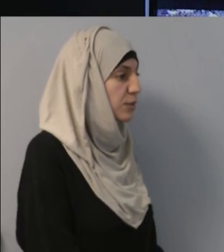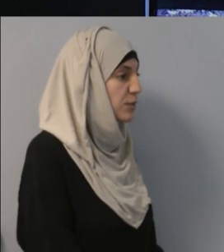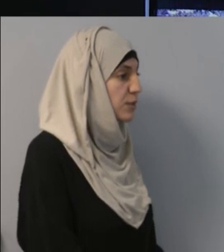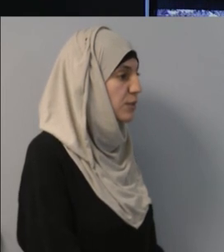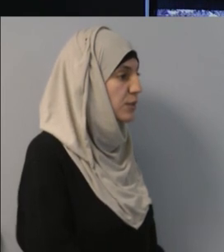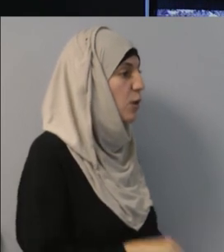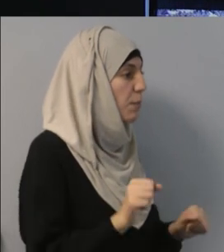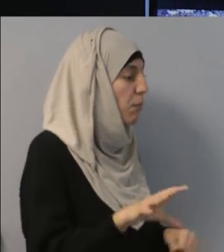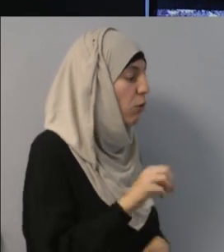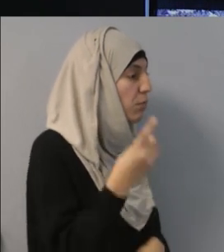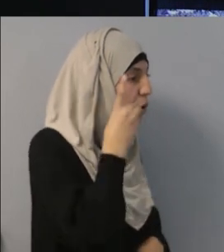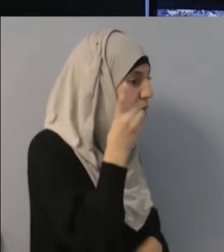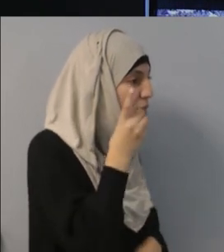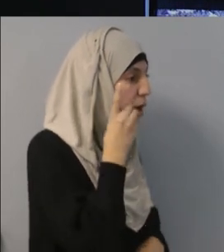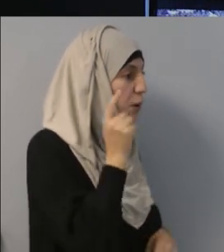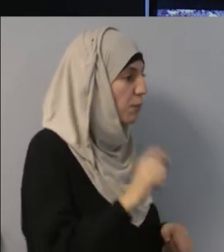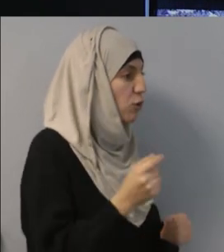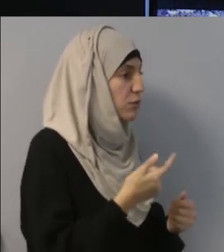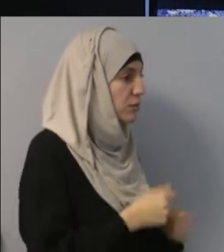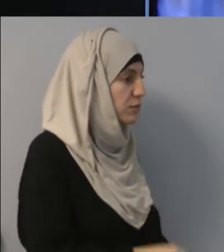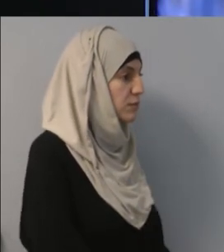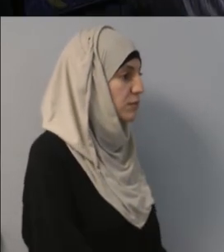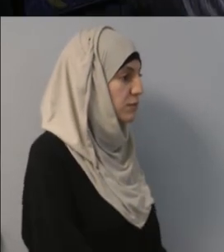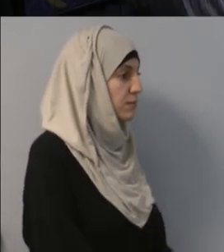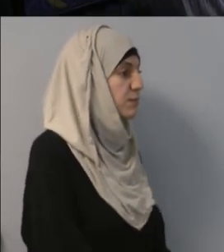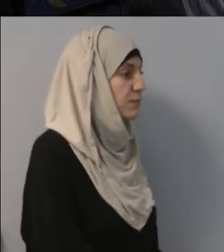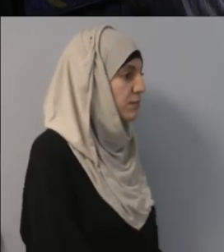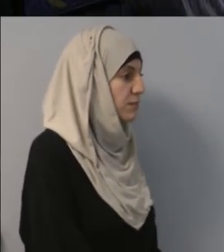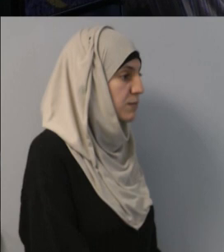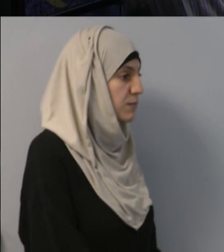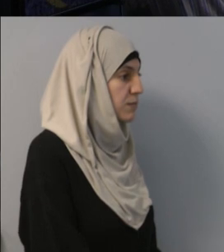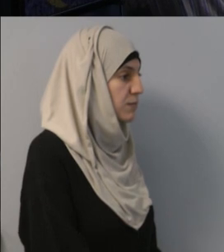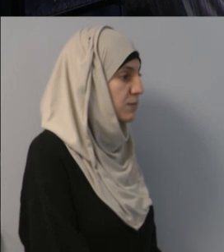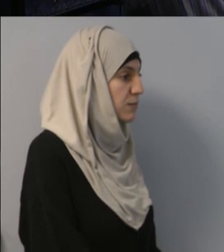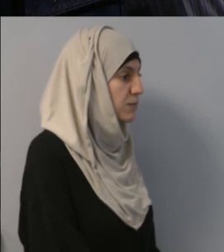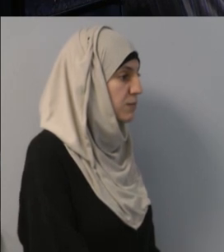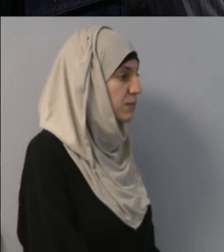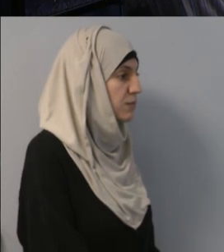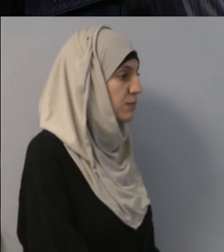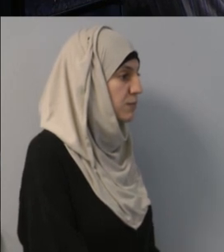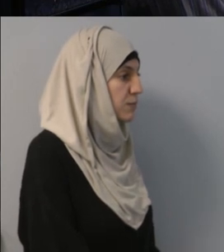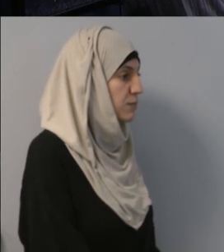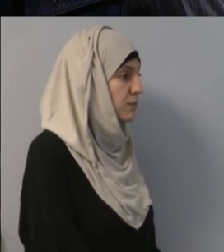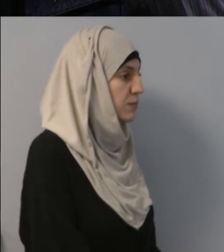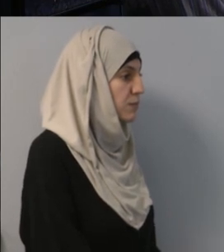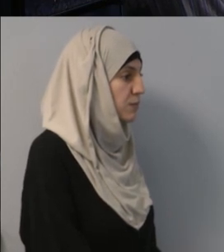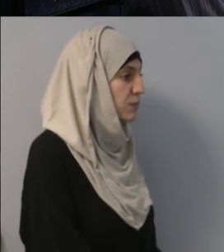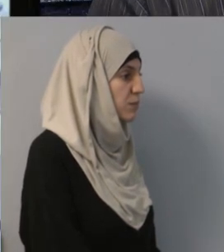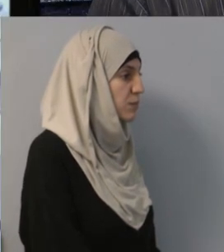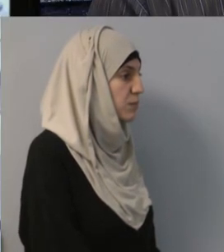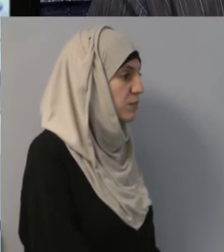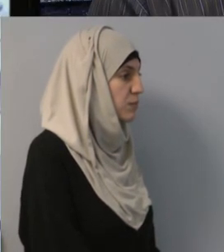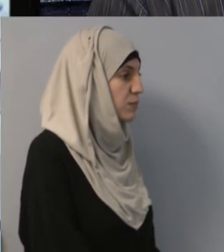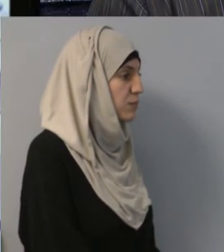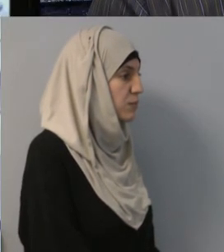prendre un téléphone portable Oui. et les mettre en ligne, mais ce n'est pas Tout à notre fait. objectif non plus. Donc c'est vrai qu'en termes de communication, qu'elle soit